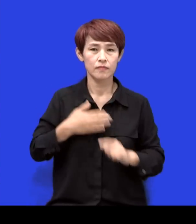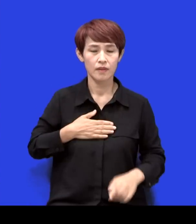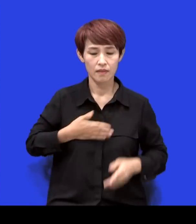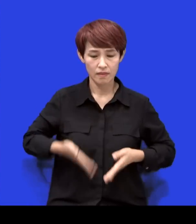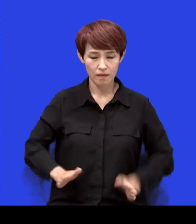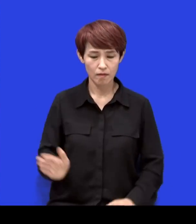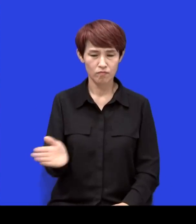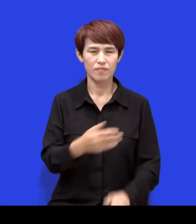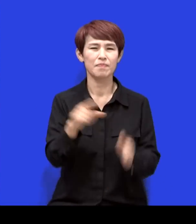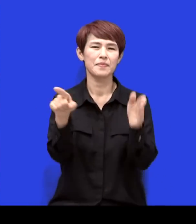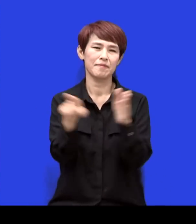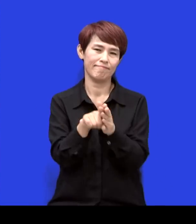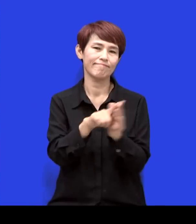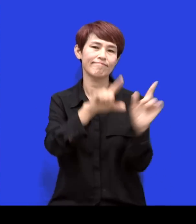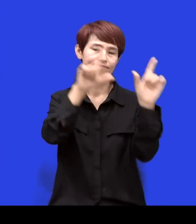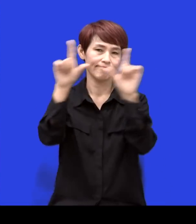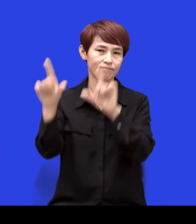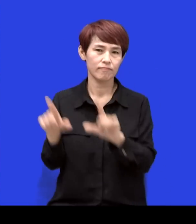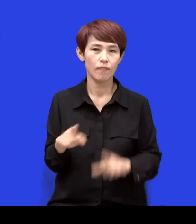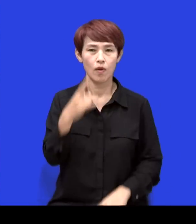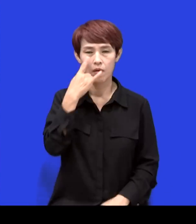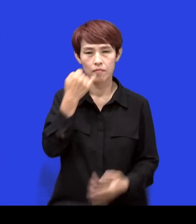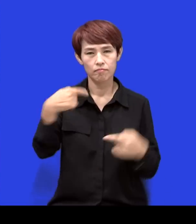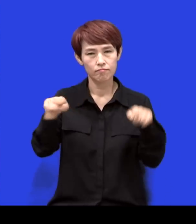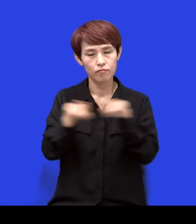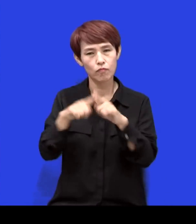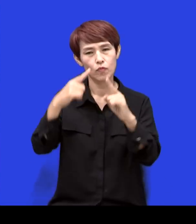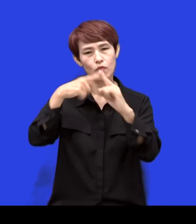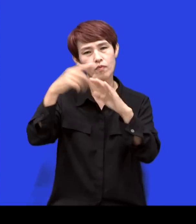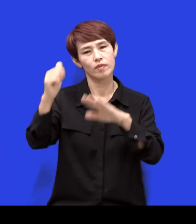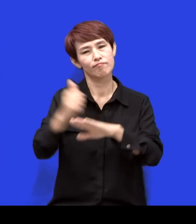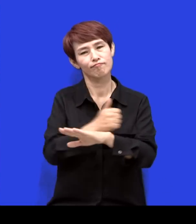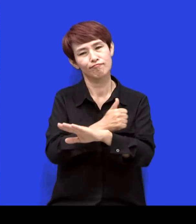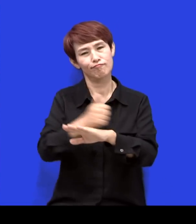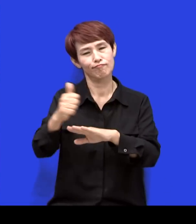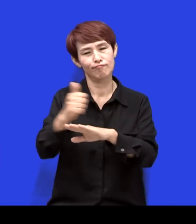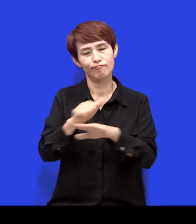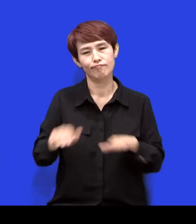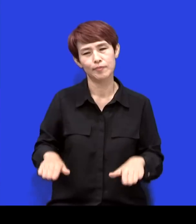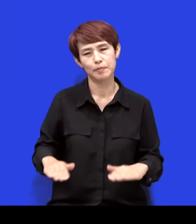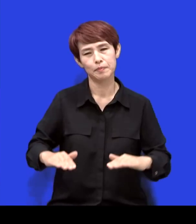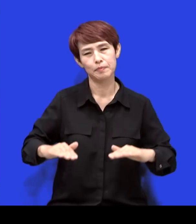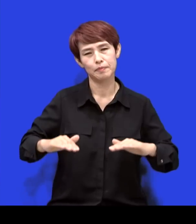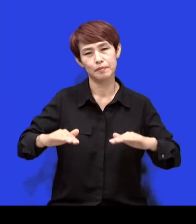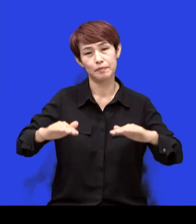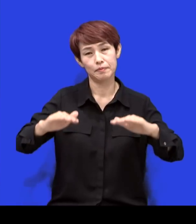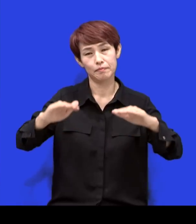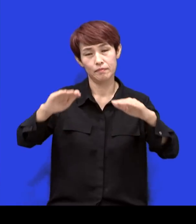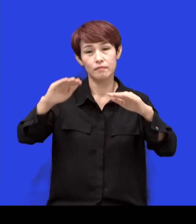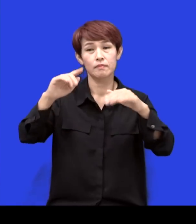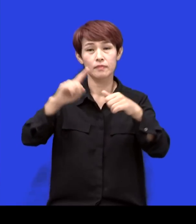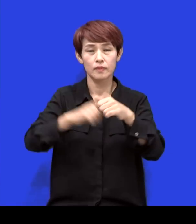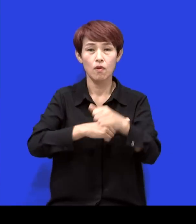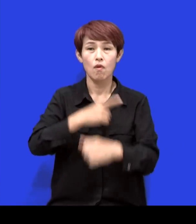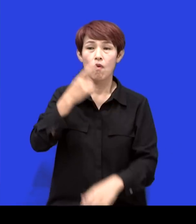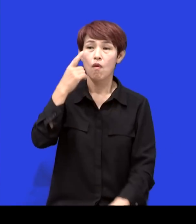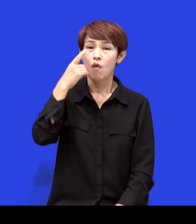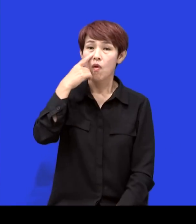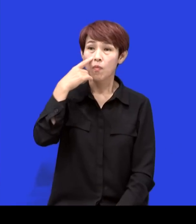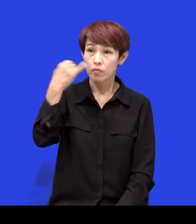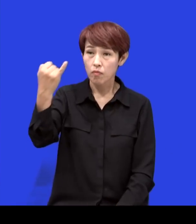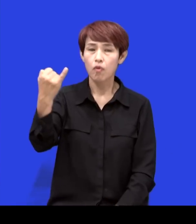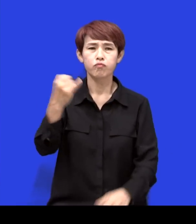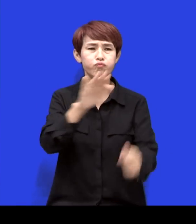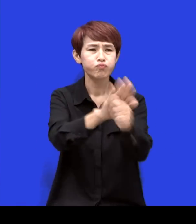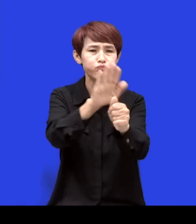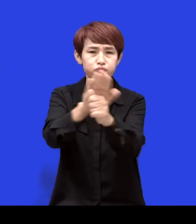예. 그래서 어릴 때부터 어머니와 함께 교회를 다니고 예. 그러면서 이제 자랐기 때문에 이제 그런 어머니가 그리고 또 주변에 도움